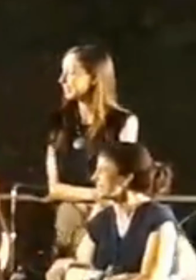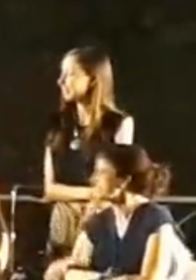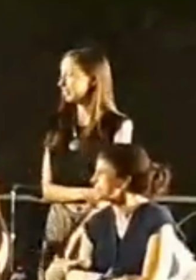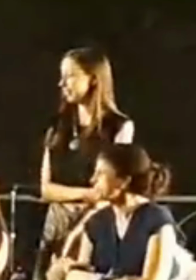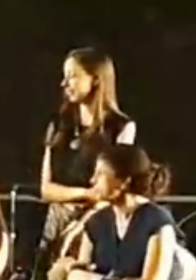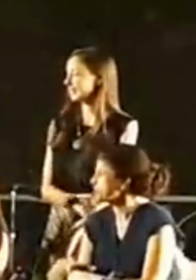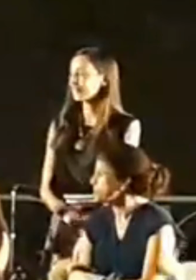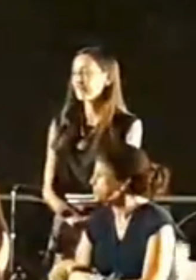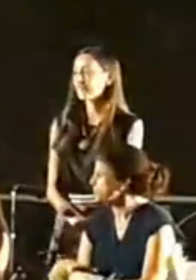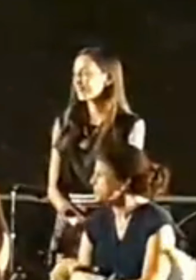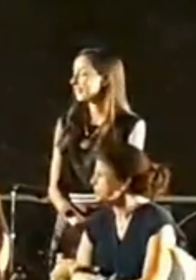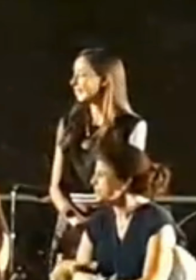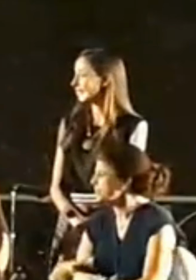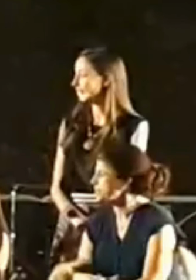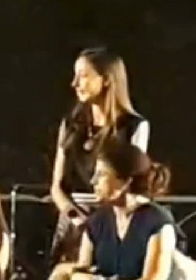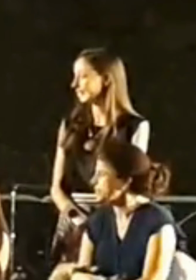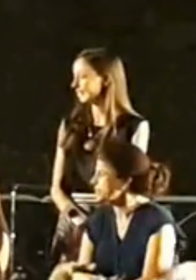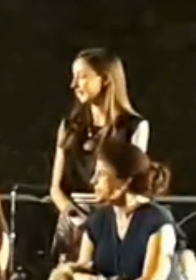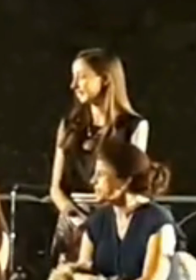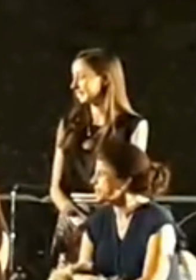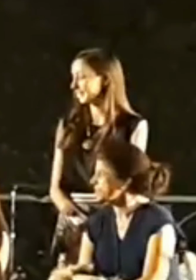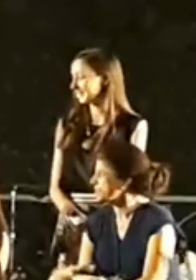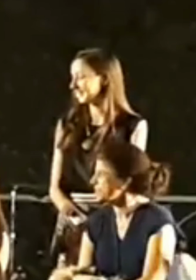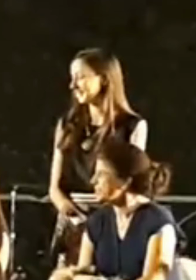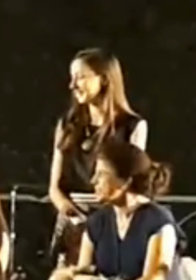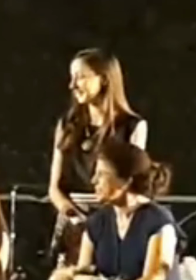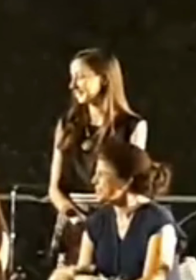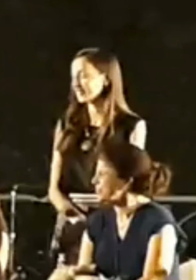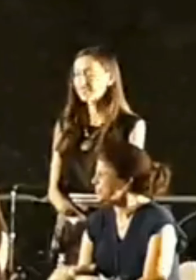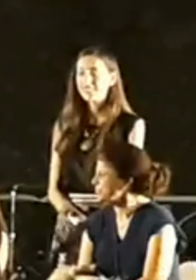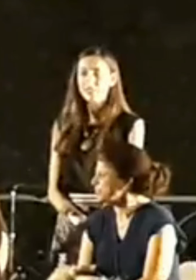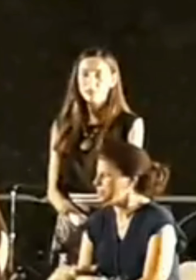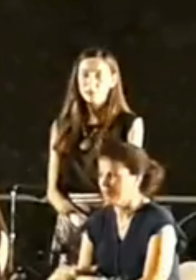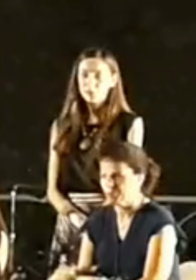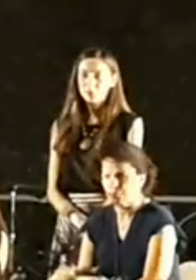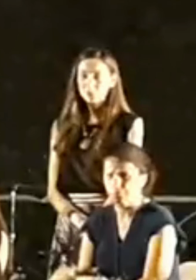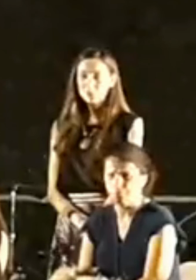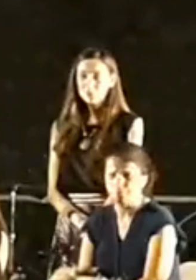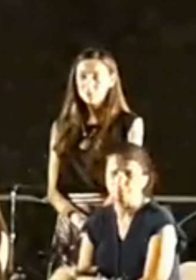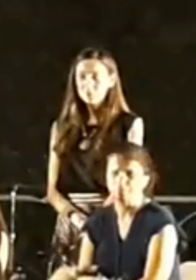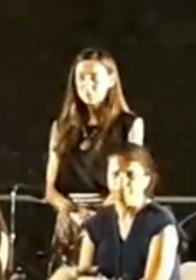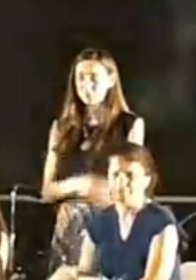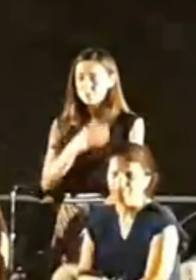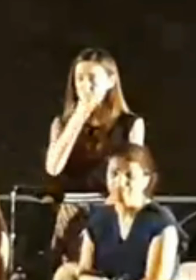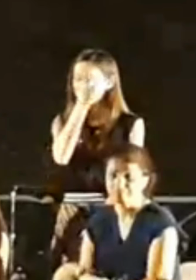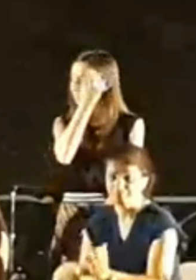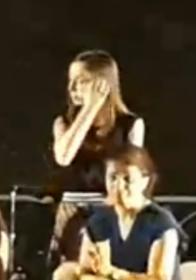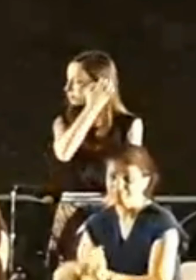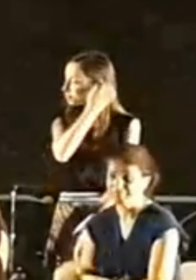è stato concesso mezz'ora in più per fare allenare questi ragazzi, che sembra poco mezz'ora in più, ma per noi è di